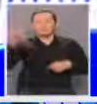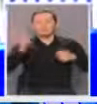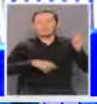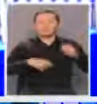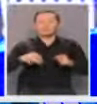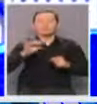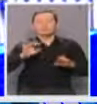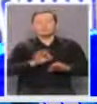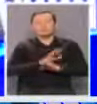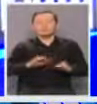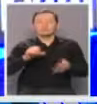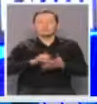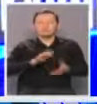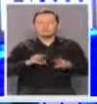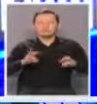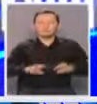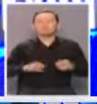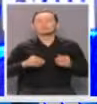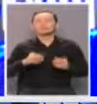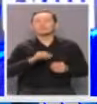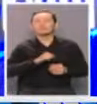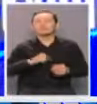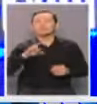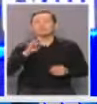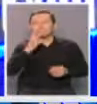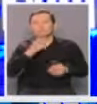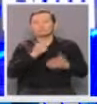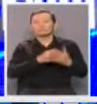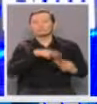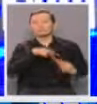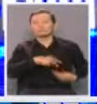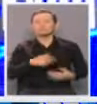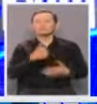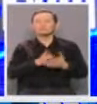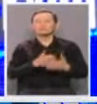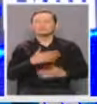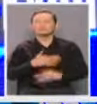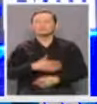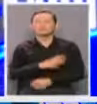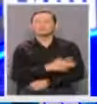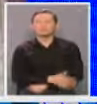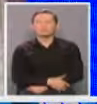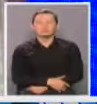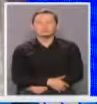артисты из столицы. Глава региона Нурлан Ногаев высоко оценил труд работников культуры и искусства.